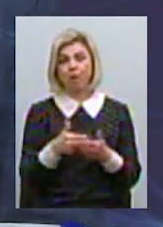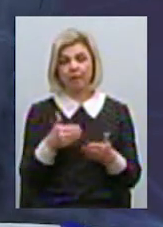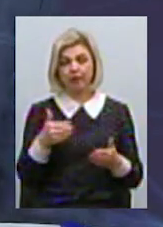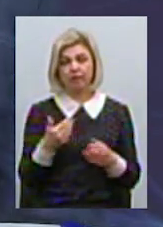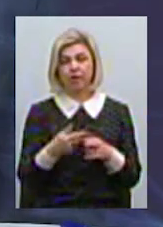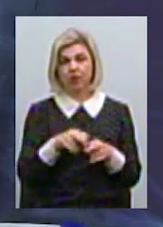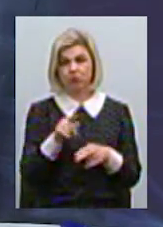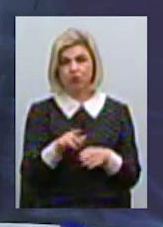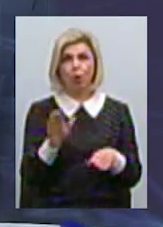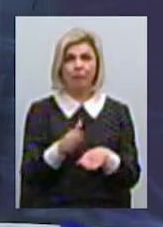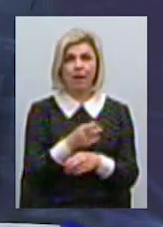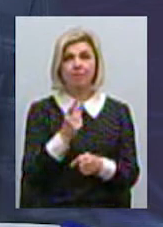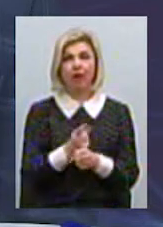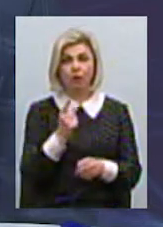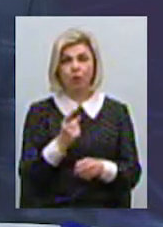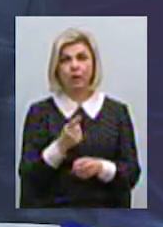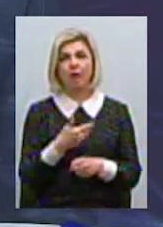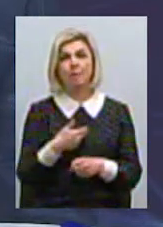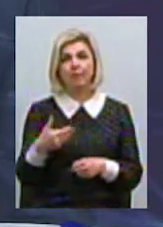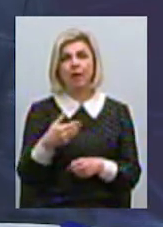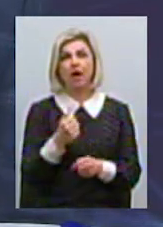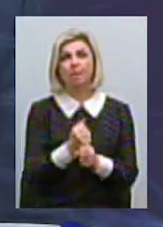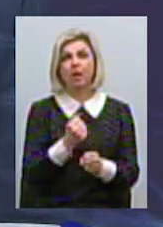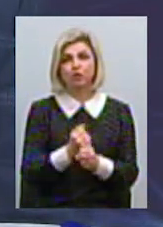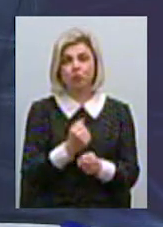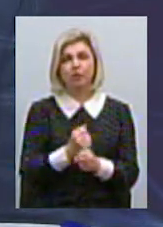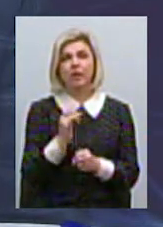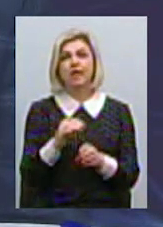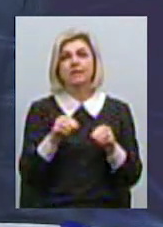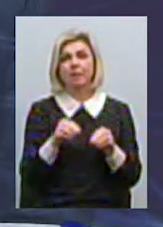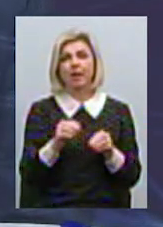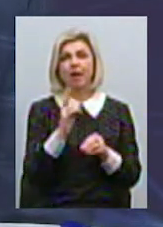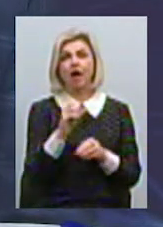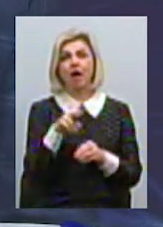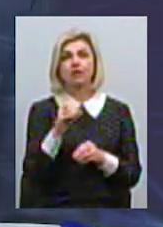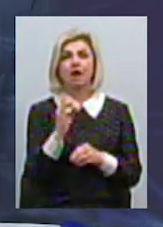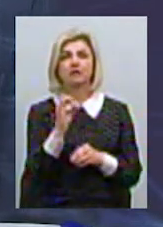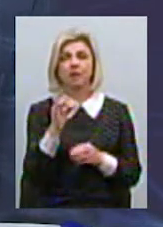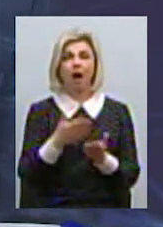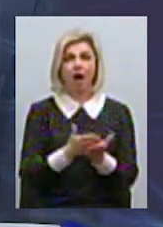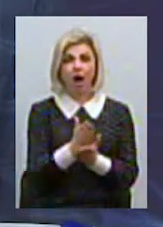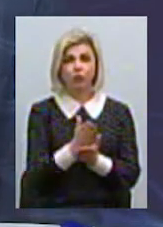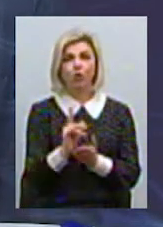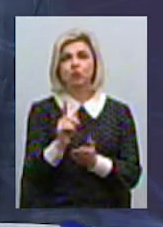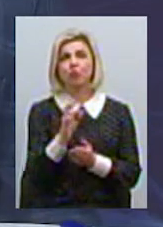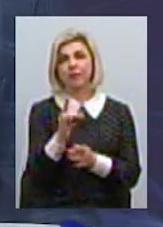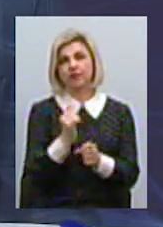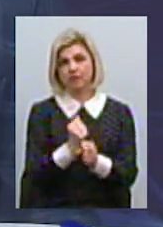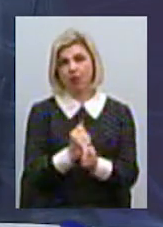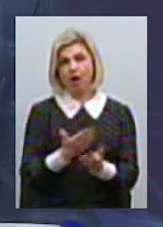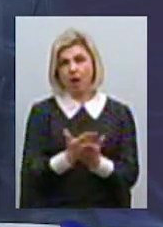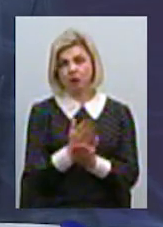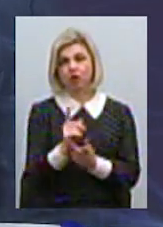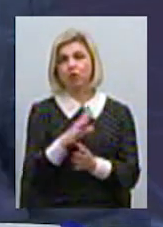цього зняття мораторію ми опрацьовуємо і земельну кадастрову карту, перерахову для того, щоб це зробити якісно, щоб не